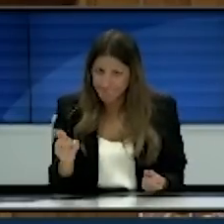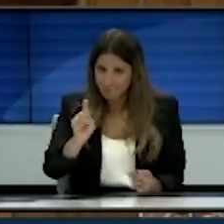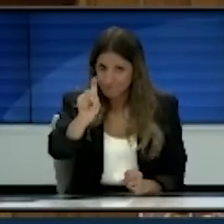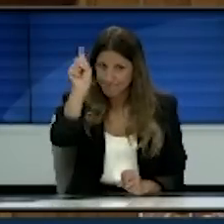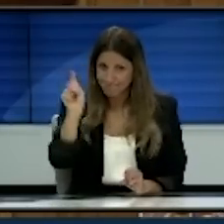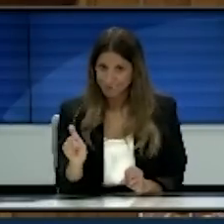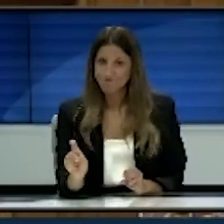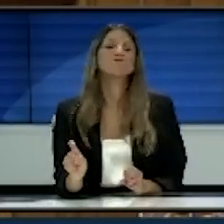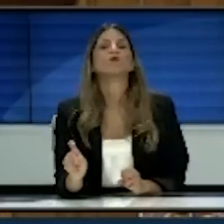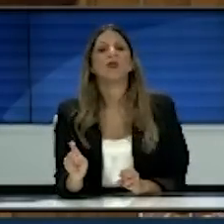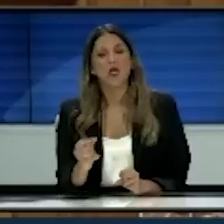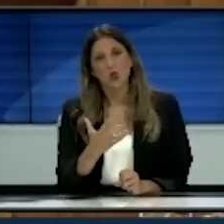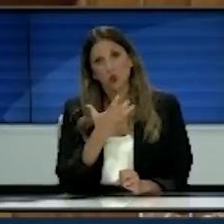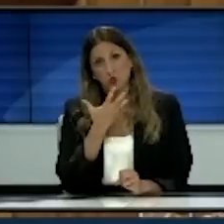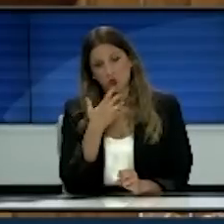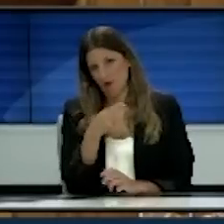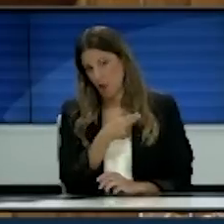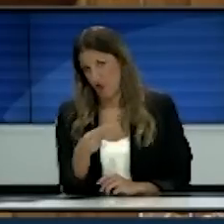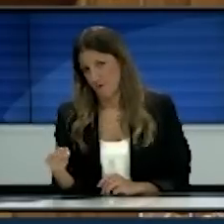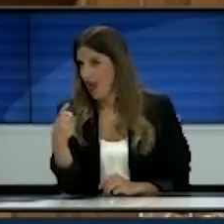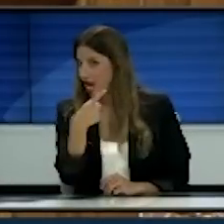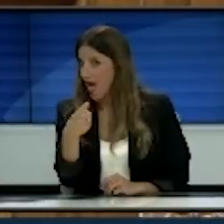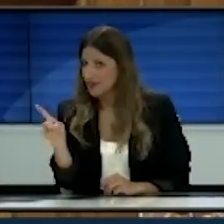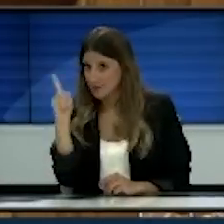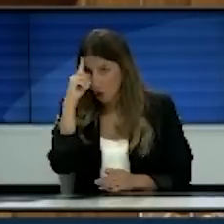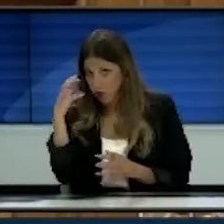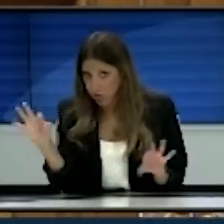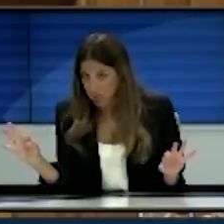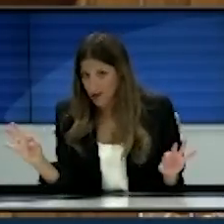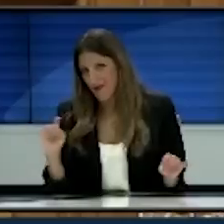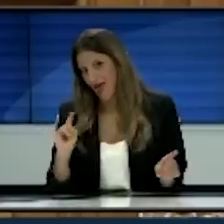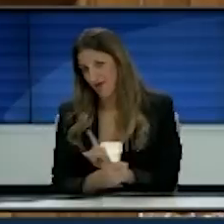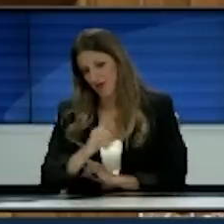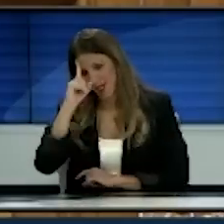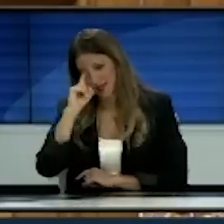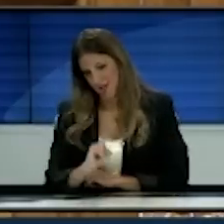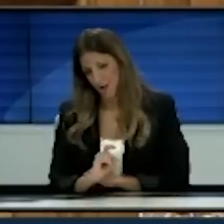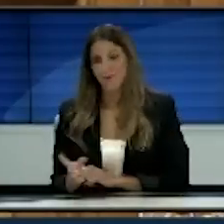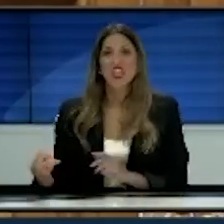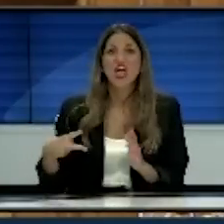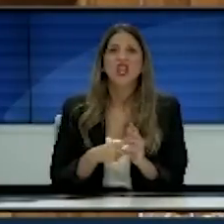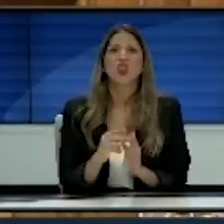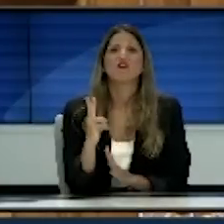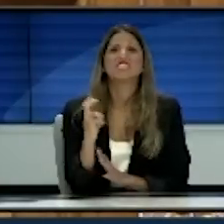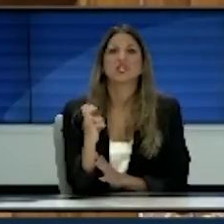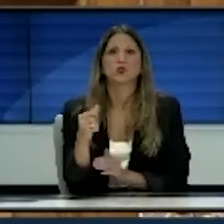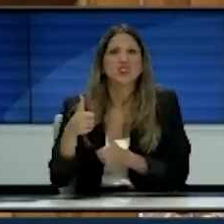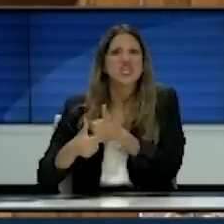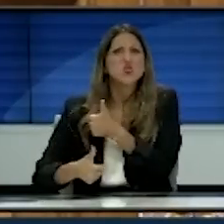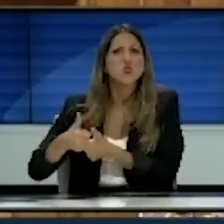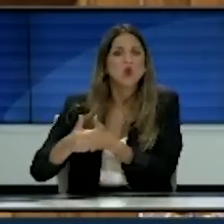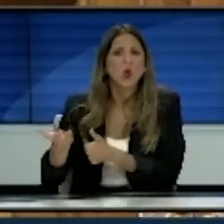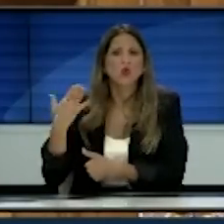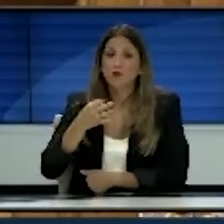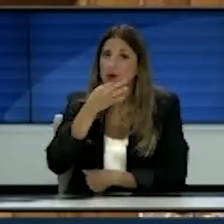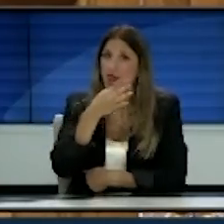ζήτημα και μην παριστάνετε τους ανήξερους. Εσείς λέγατε τον Ιούλιο του 2020 στους συνταξιούχους